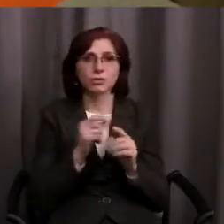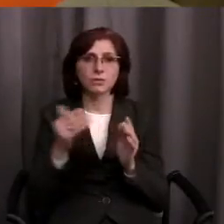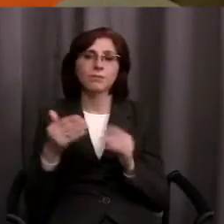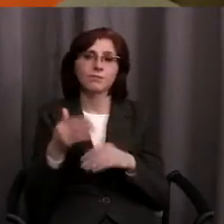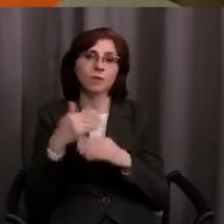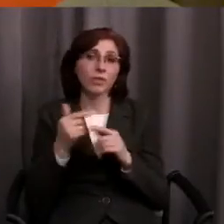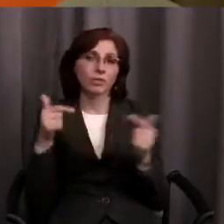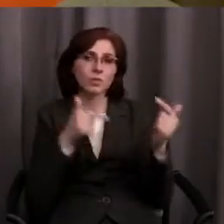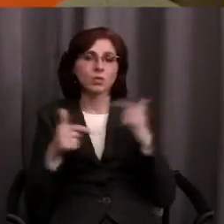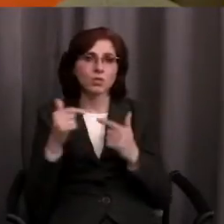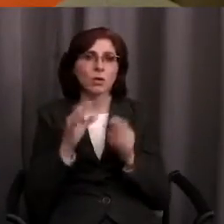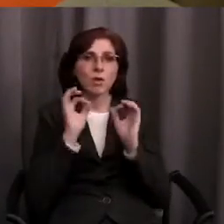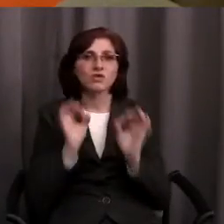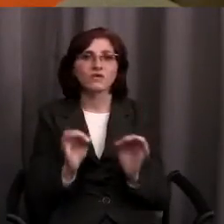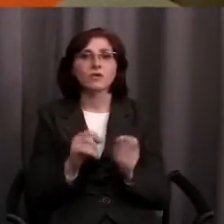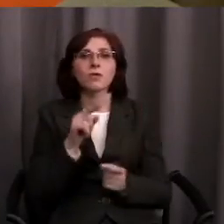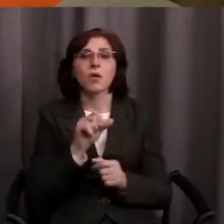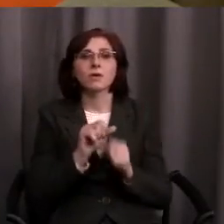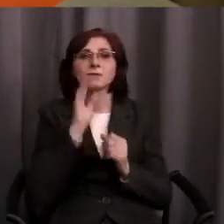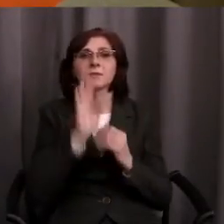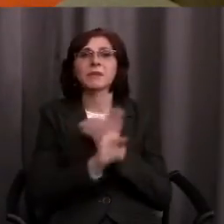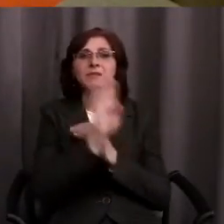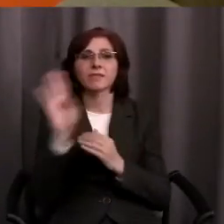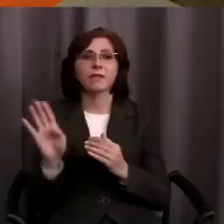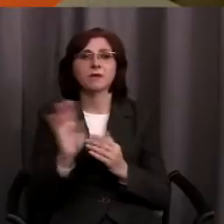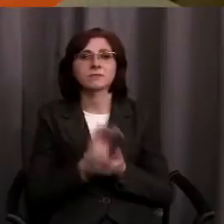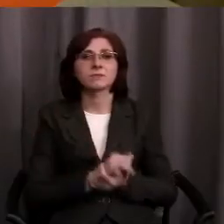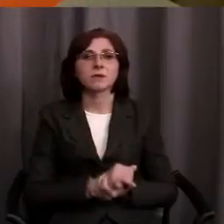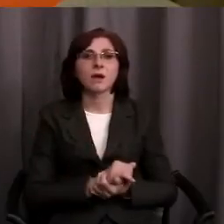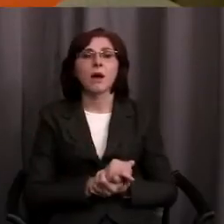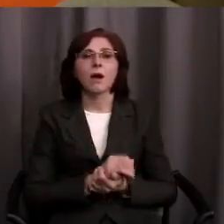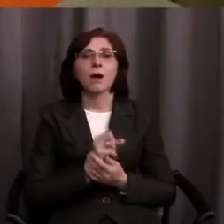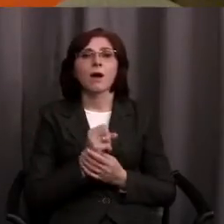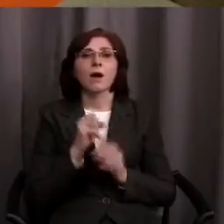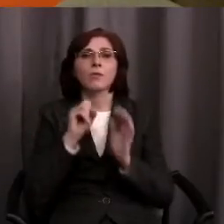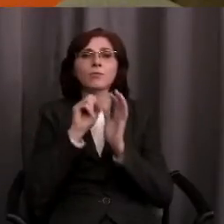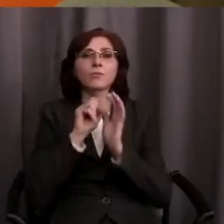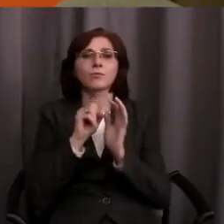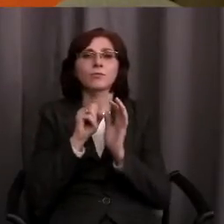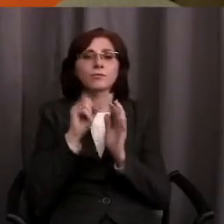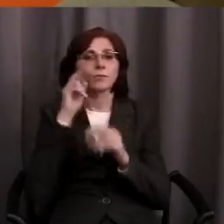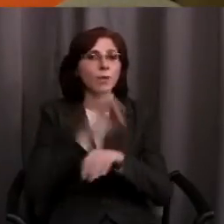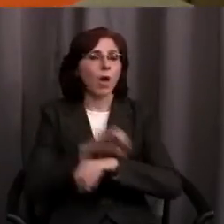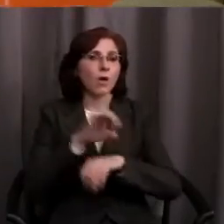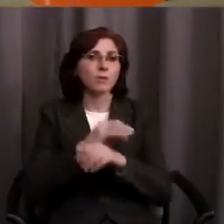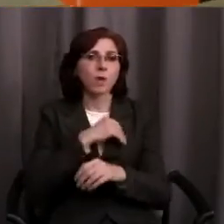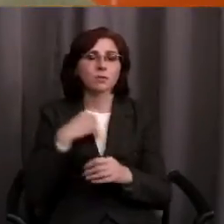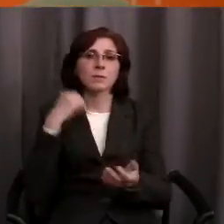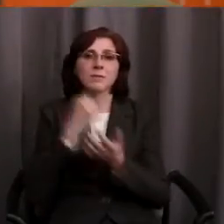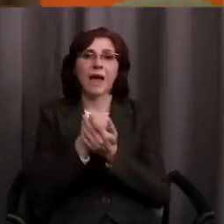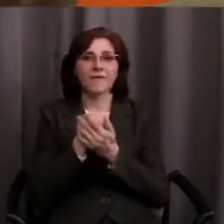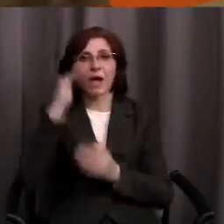tej części przed dyskusją oczywiście, to jest prezentacja projektu Polskiego Planu Alzheimerowskiego. Taki